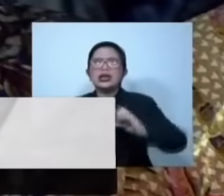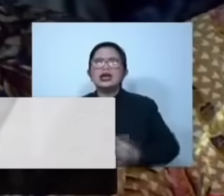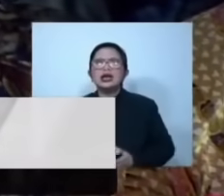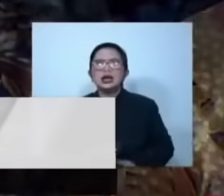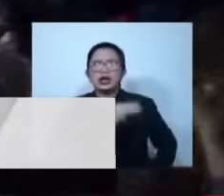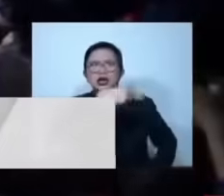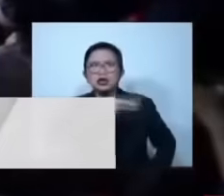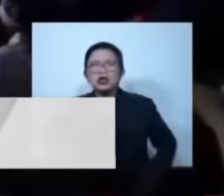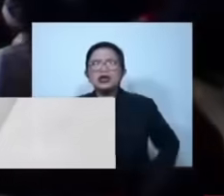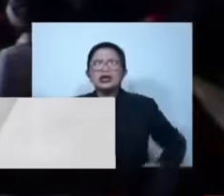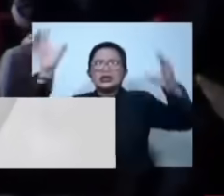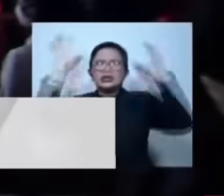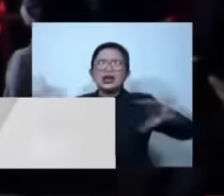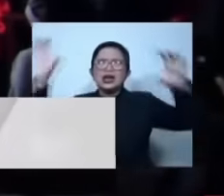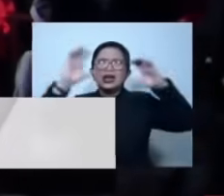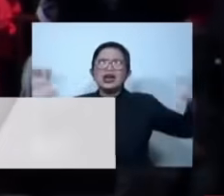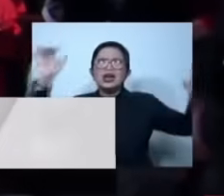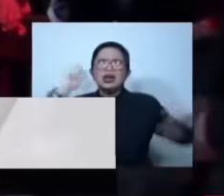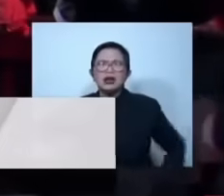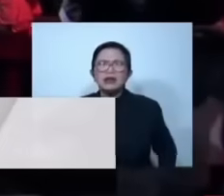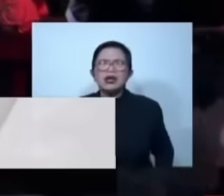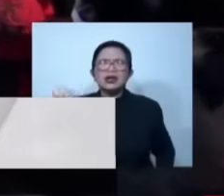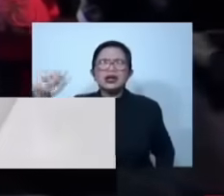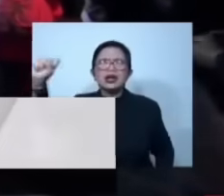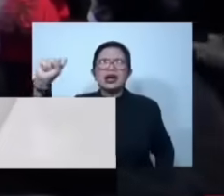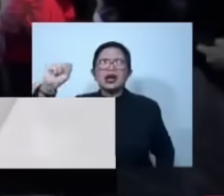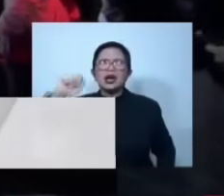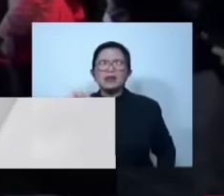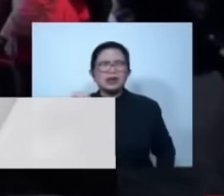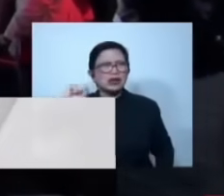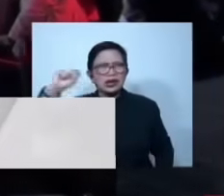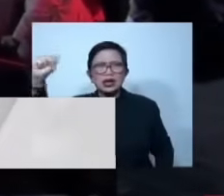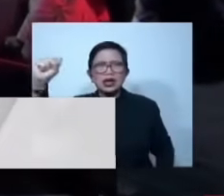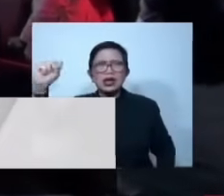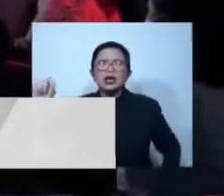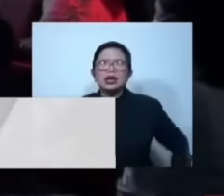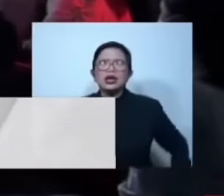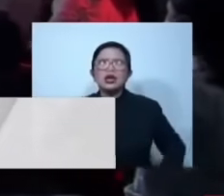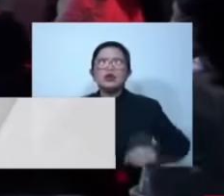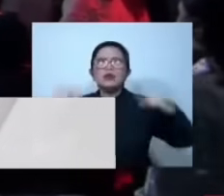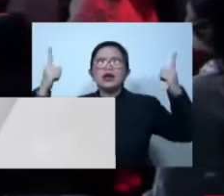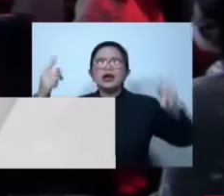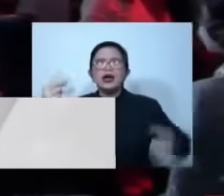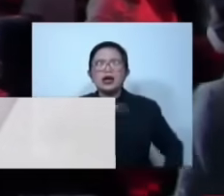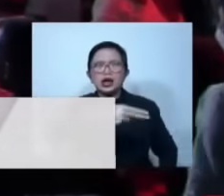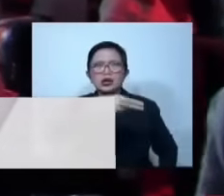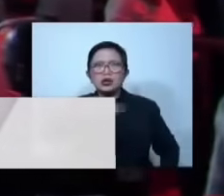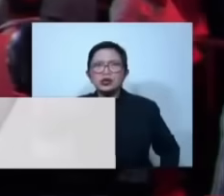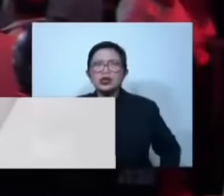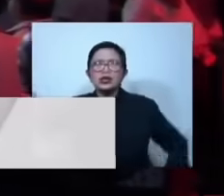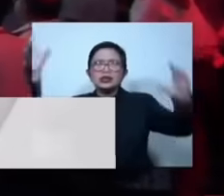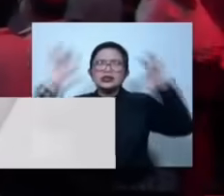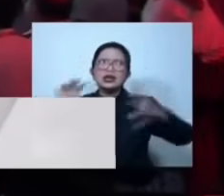kucinta indonesia raya merdeka merdeka hiduplah